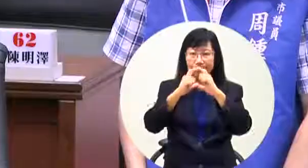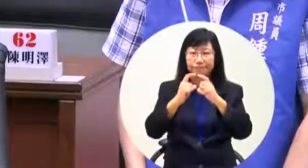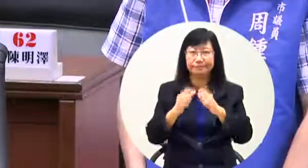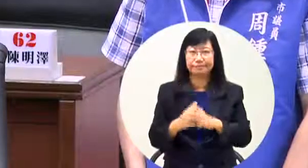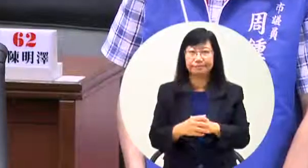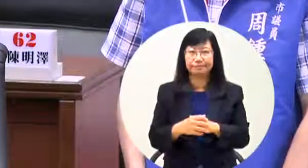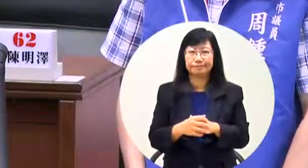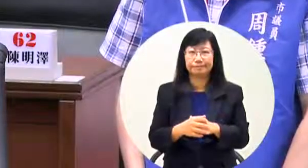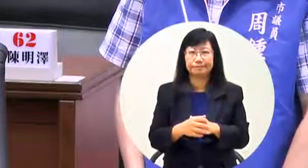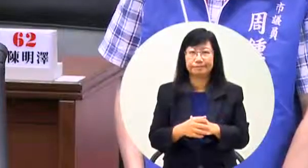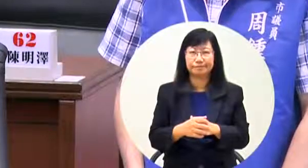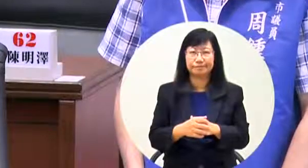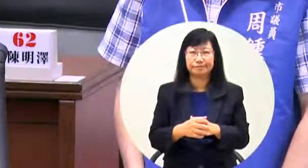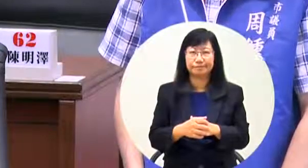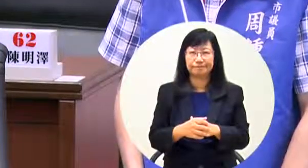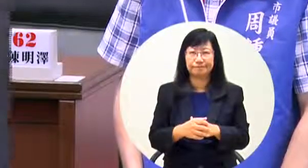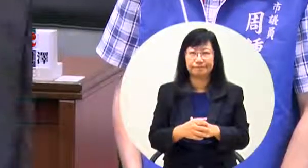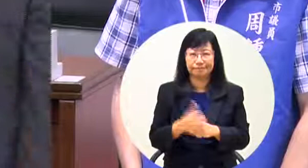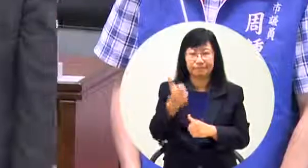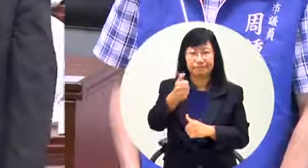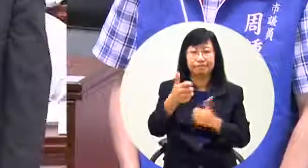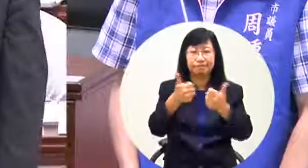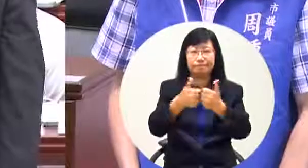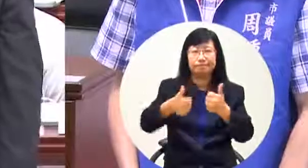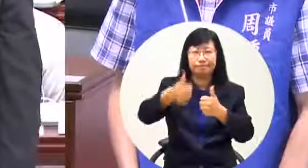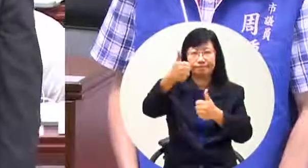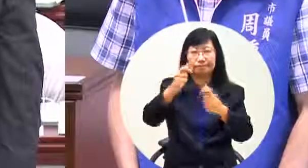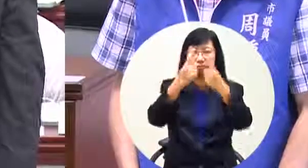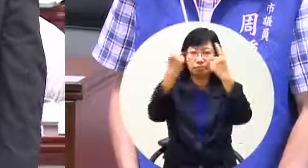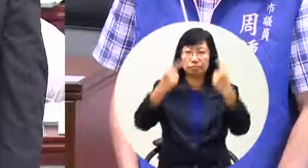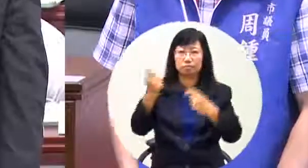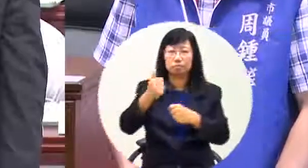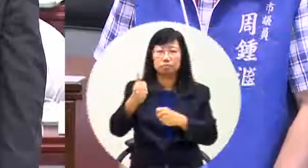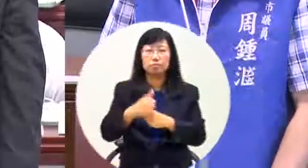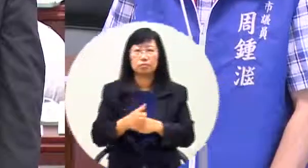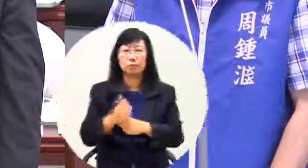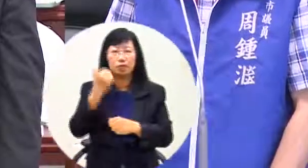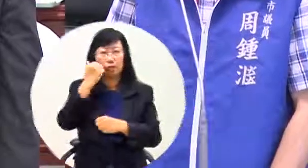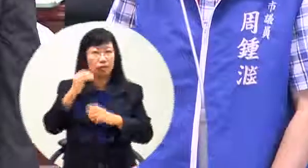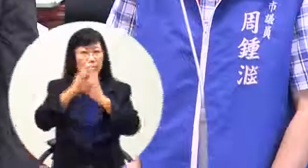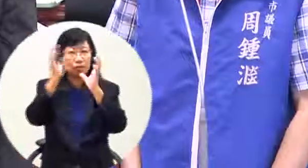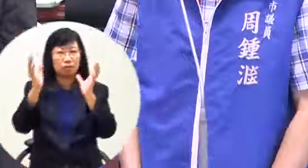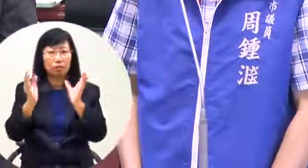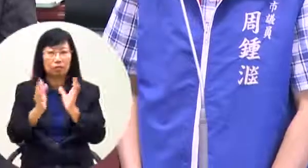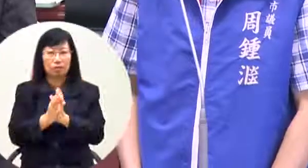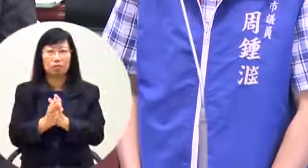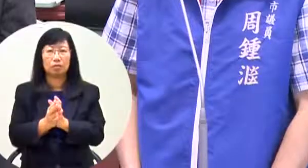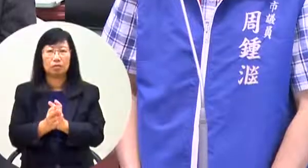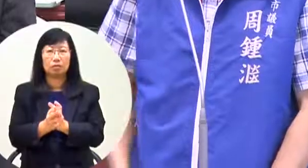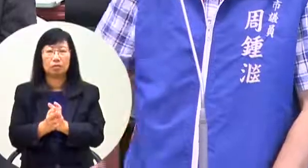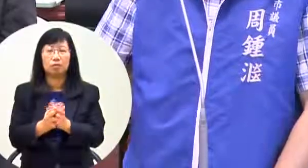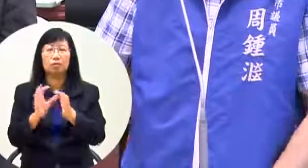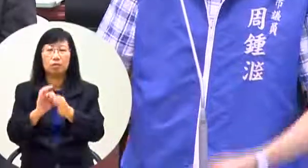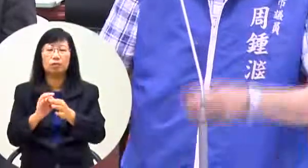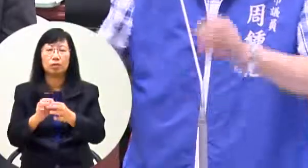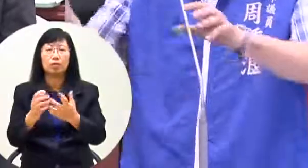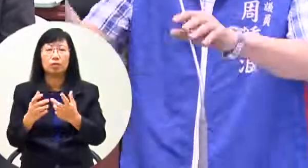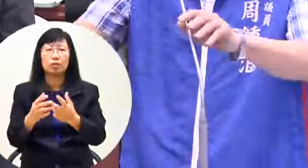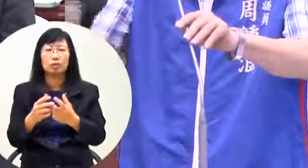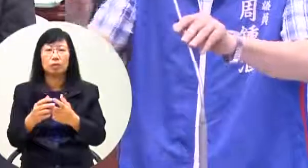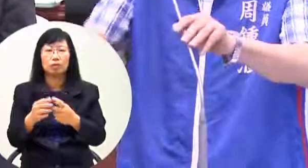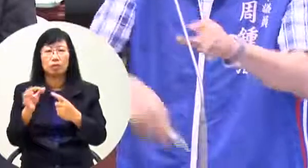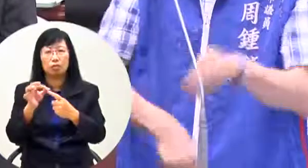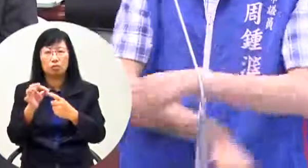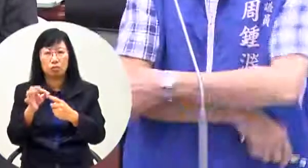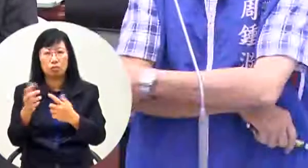谢谢议长，谢谢周议员。如果所有的这一个大众运输都能够地下化，这个当然是最好的。 没错，但